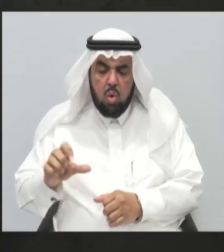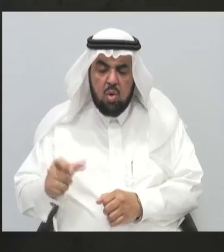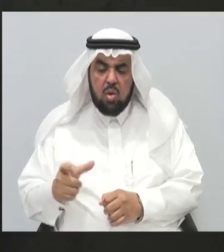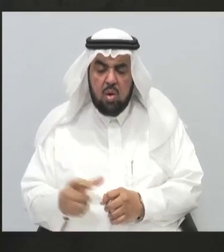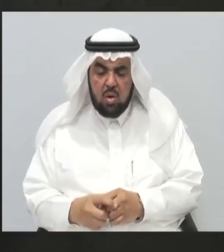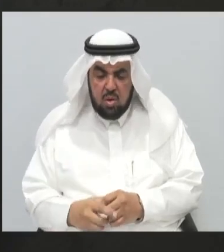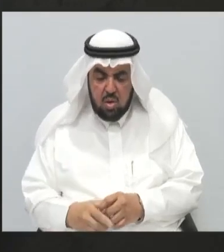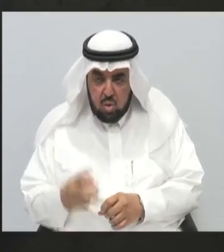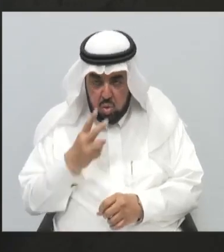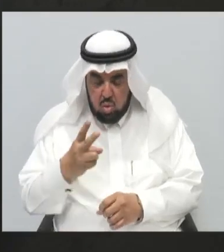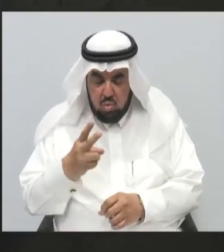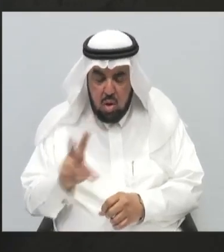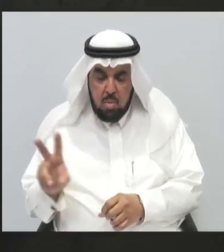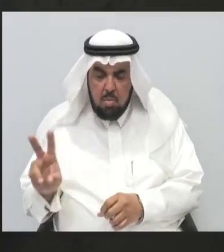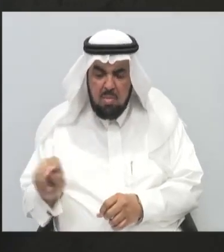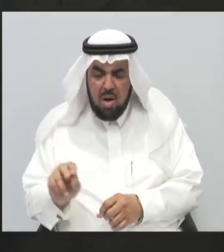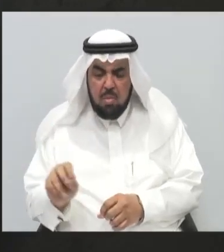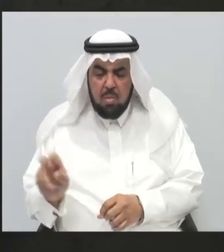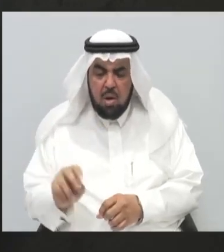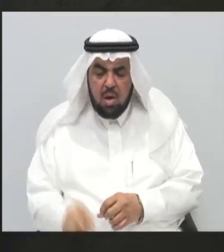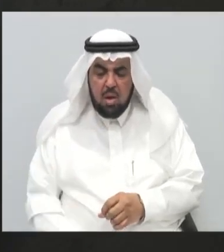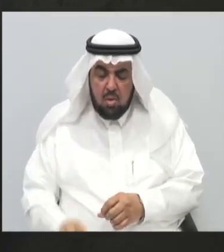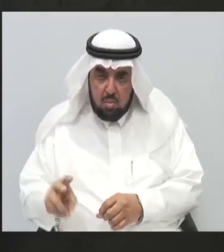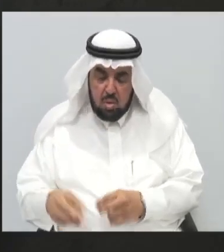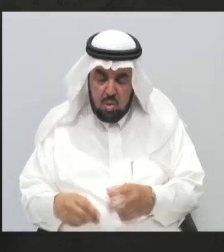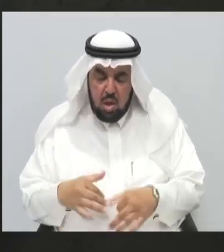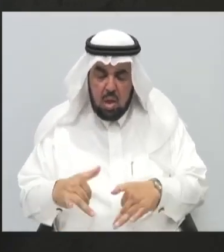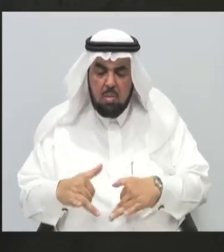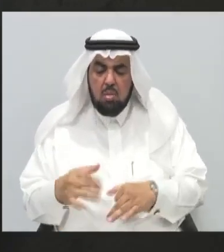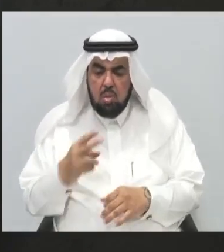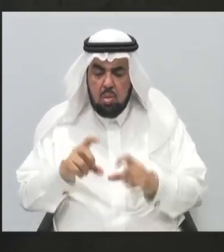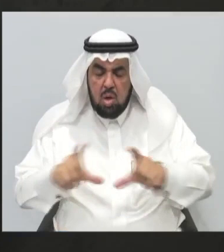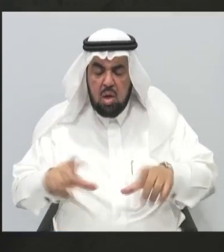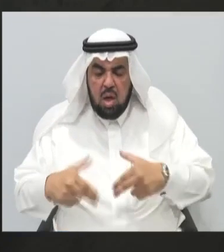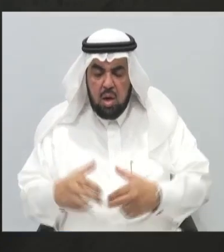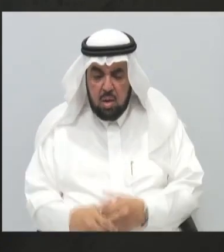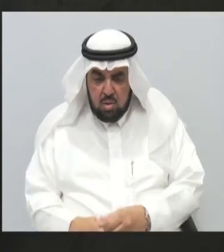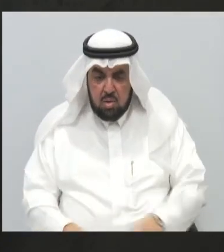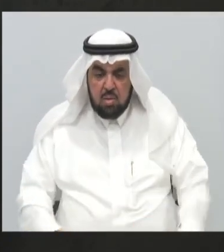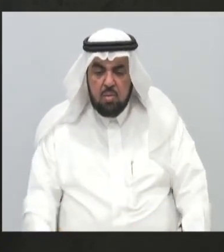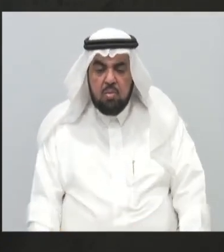وقمنا برؤيه كيف نقوم بعرض المحاكاه من خلال معاينه الحركه